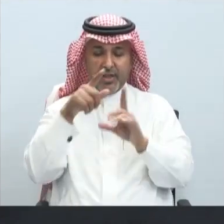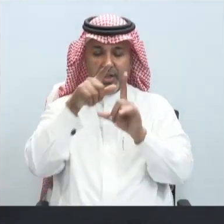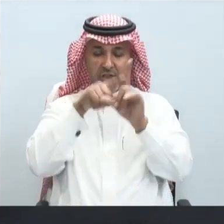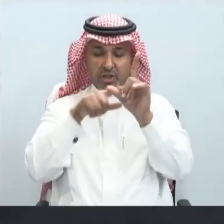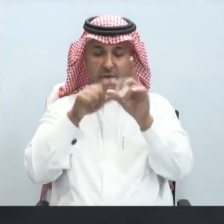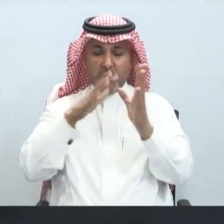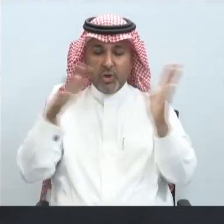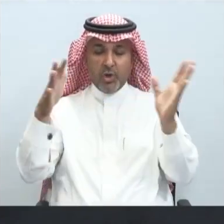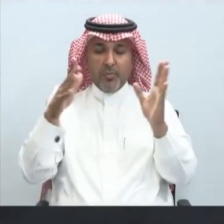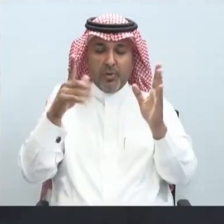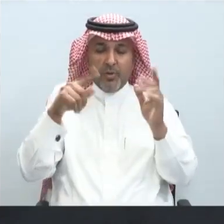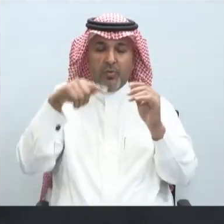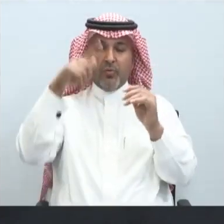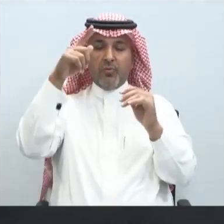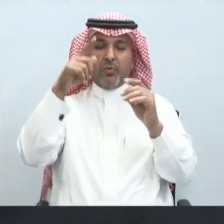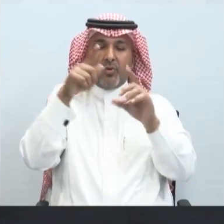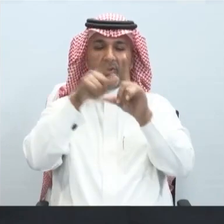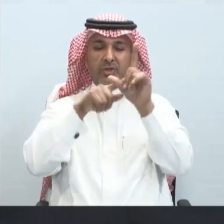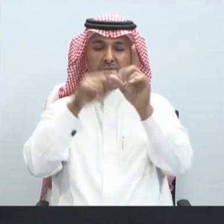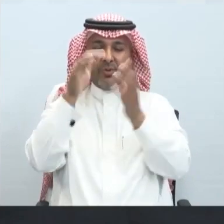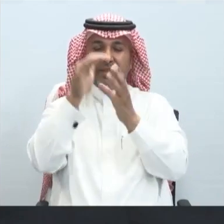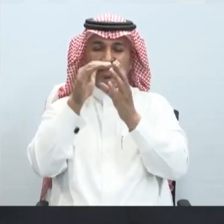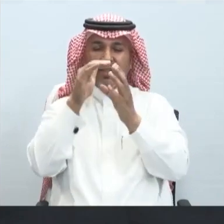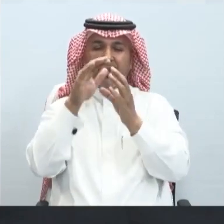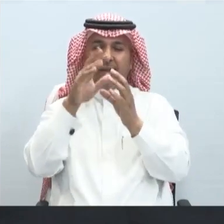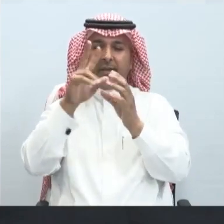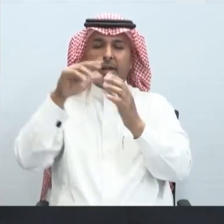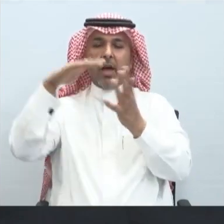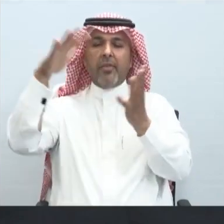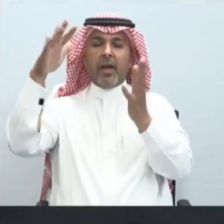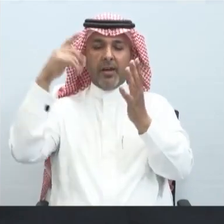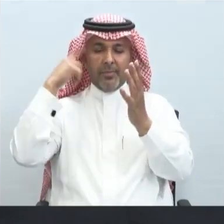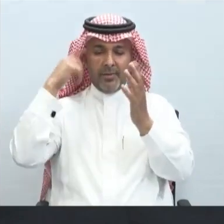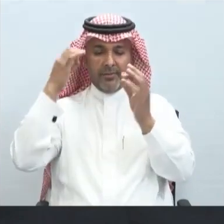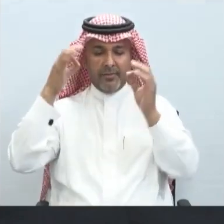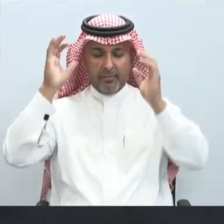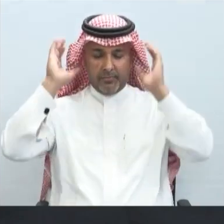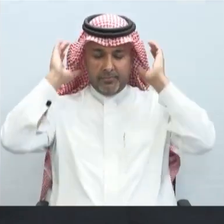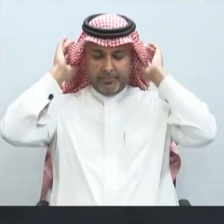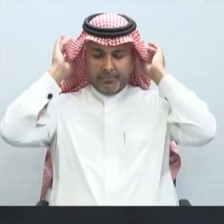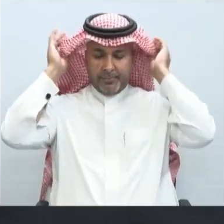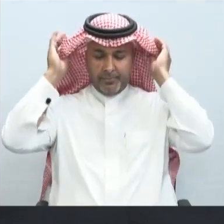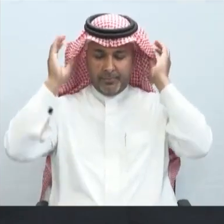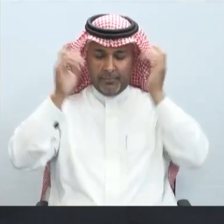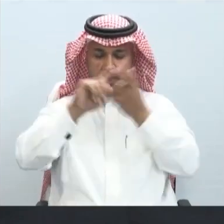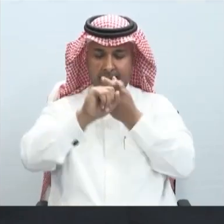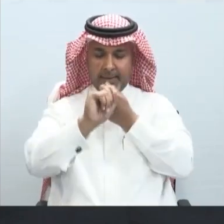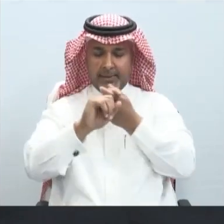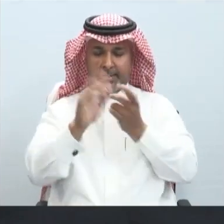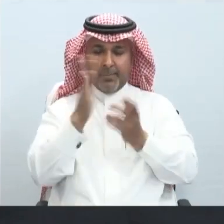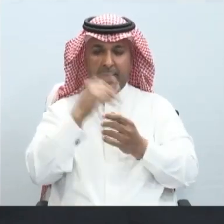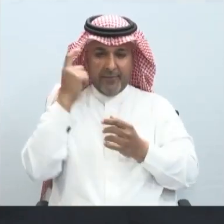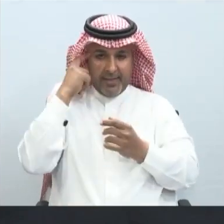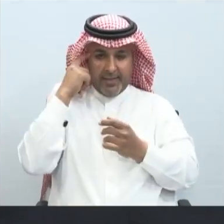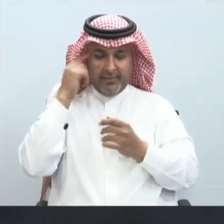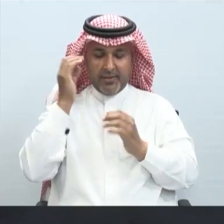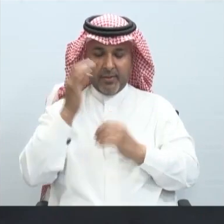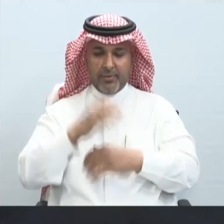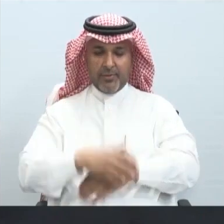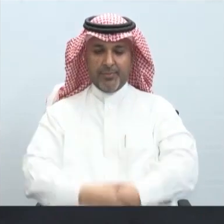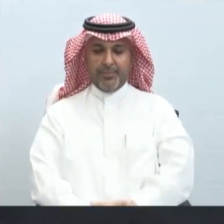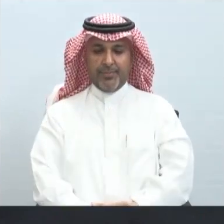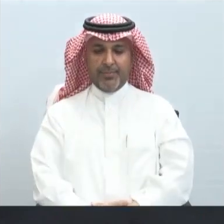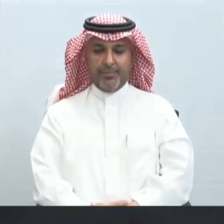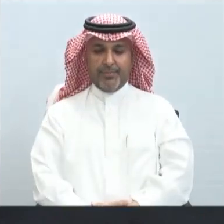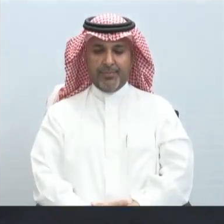لا يوجد علاقه ما بين اللي هو قياس الزاويه والمساحه انه والله تزيد ولا تنقص وانما اخذ انا كل مساله